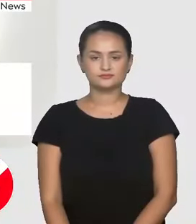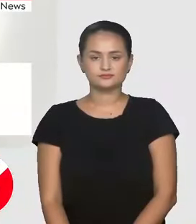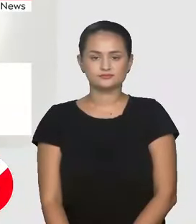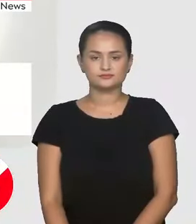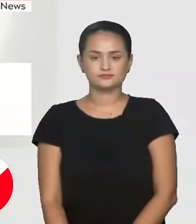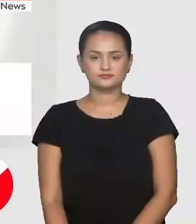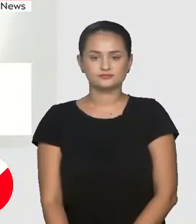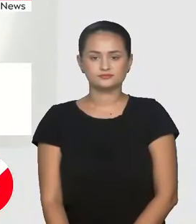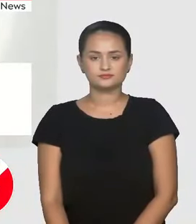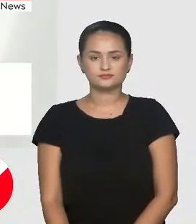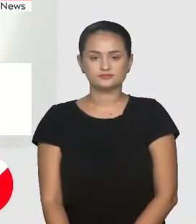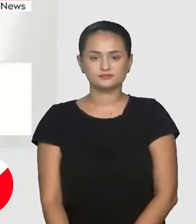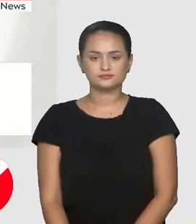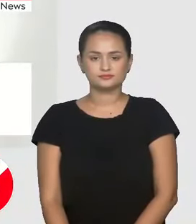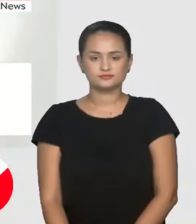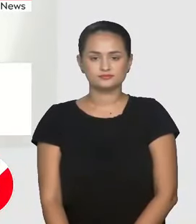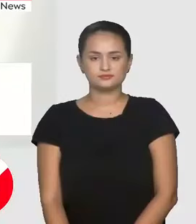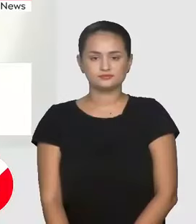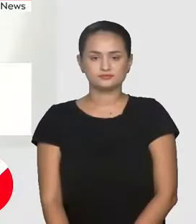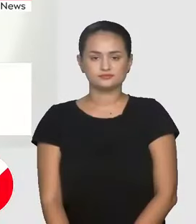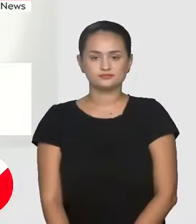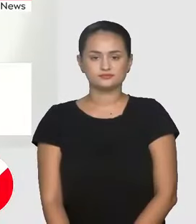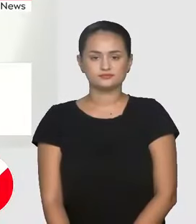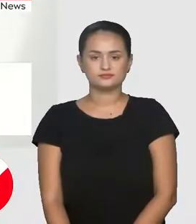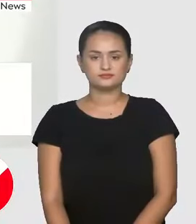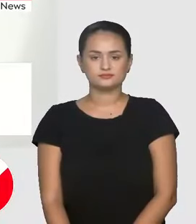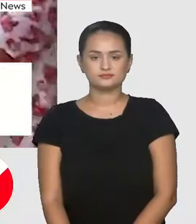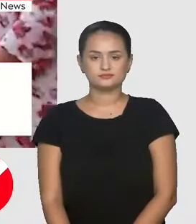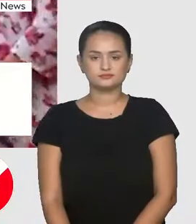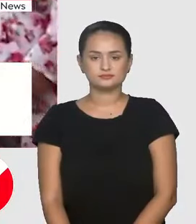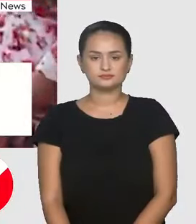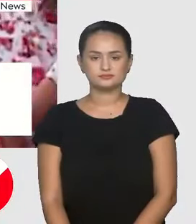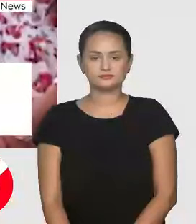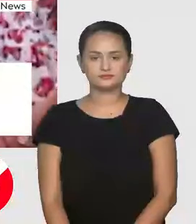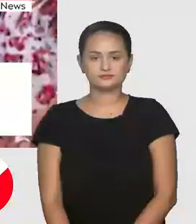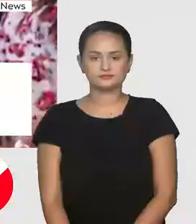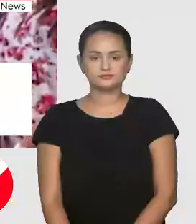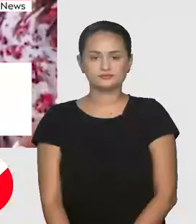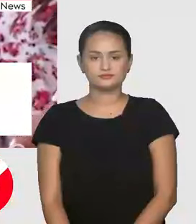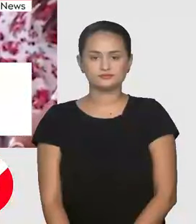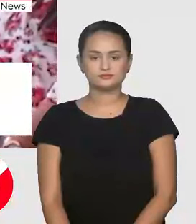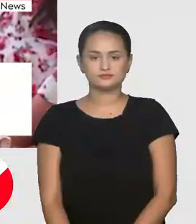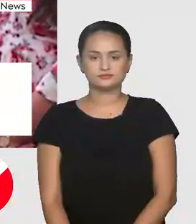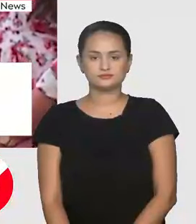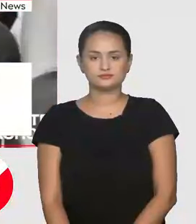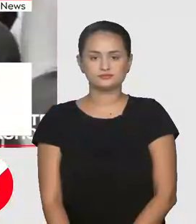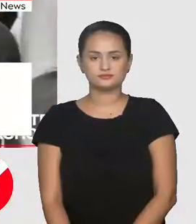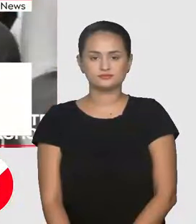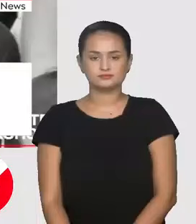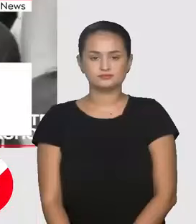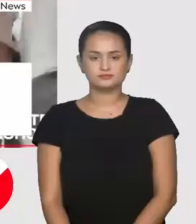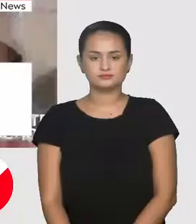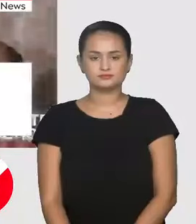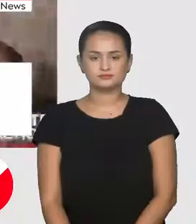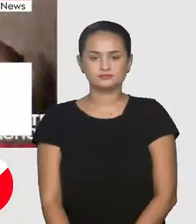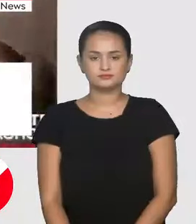dintre fiicele ei a fost chiar colegă de clasă cu Emmanuel Macron. Dar nu toată lumea știe că doamna este milionară. Casa pe